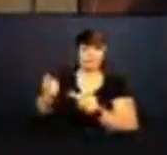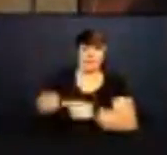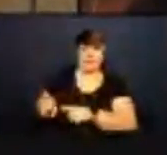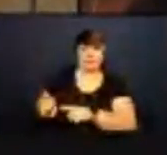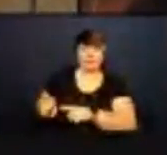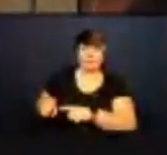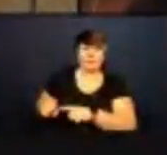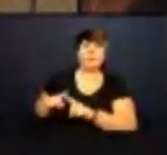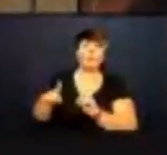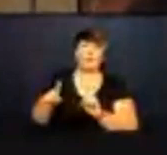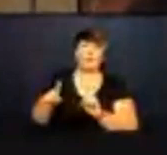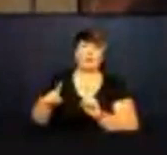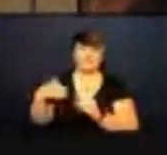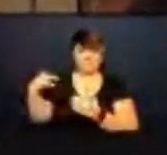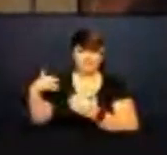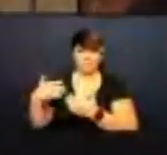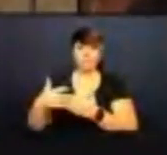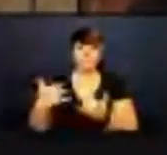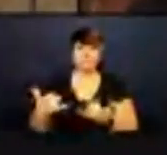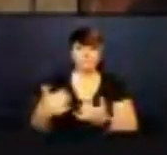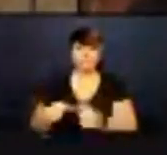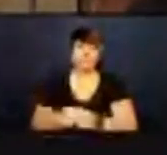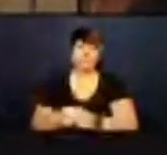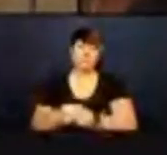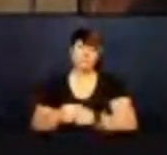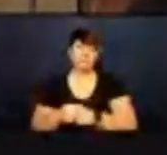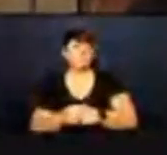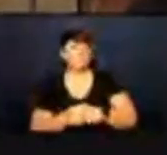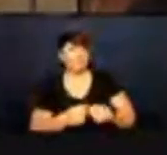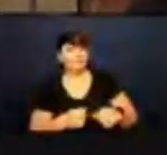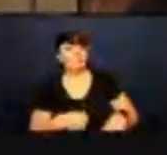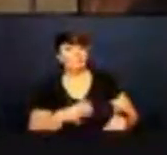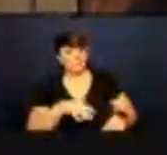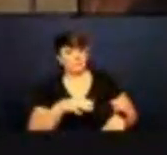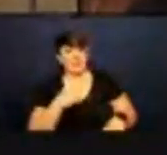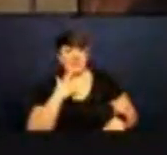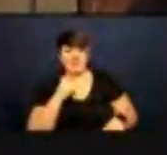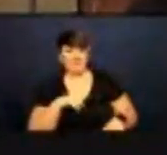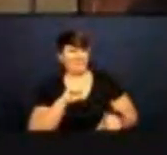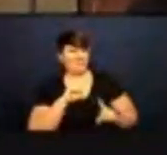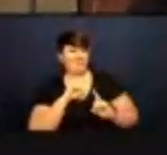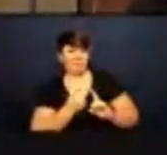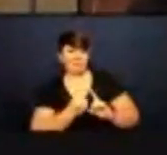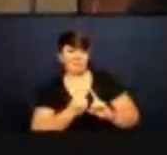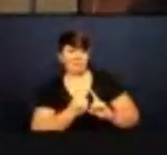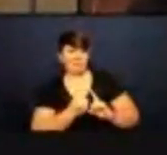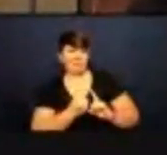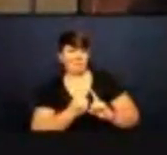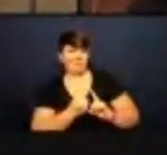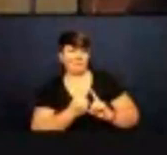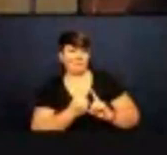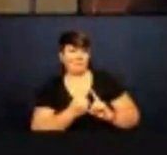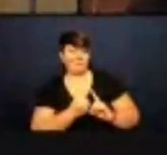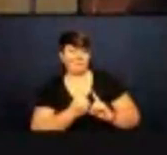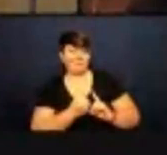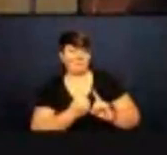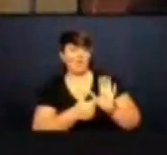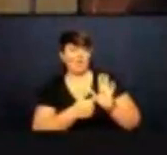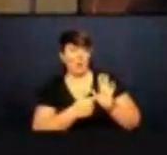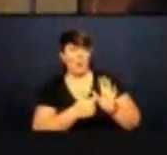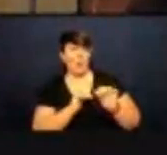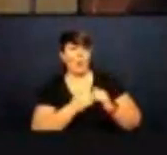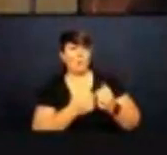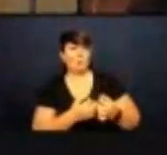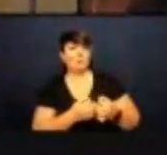Hivyo ndivyo ilivyokuwa kwa miaka mingi sasa. Kwa hivyo hii ni mojawapo